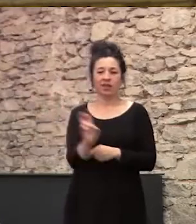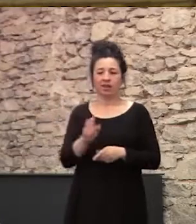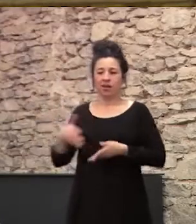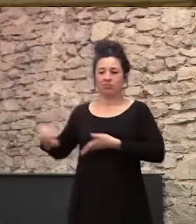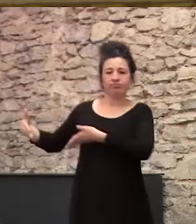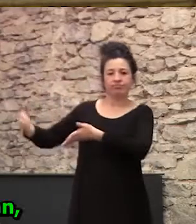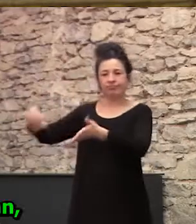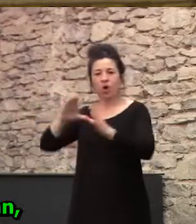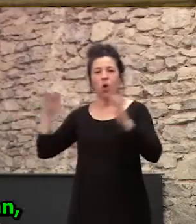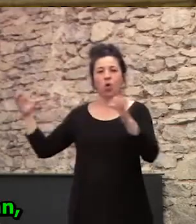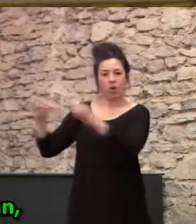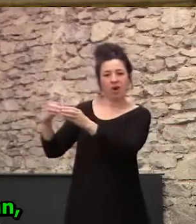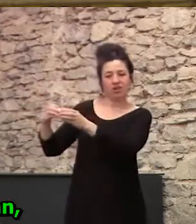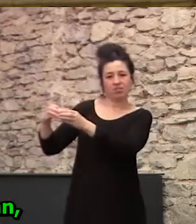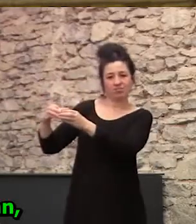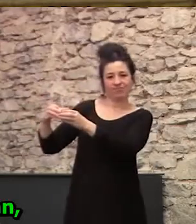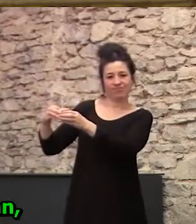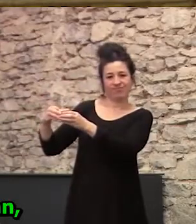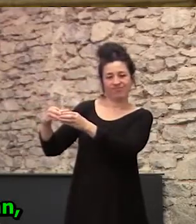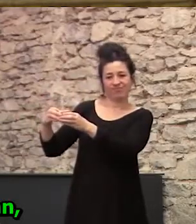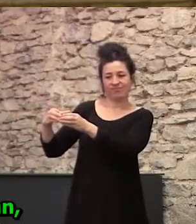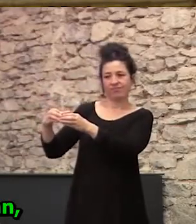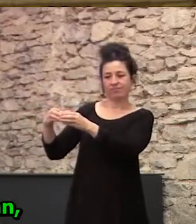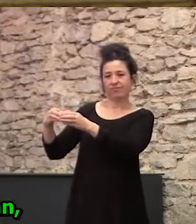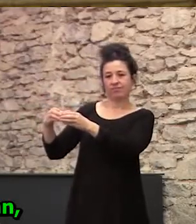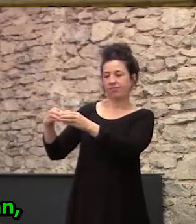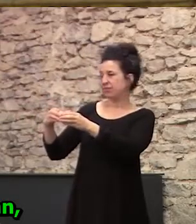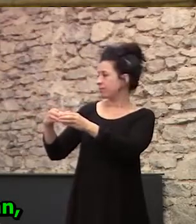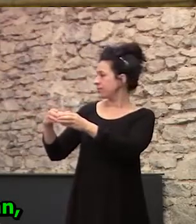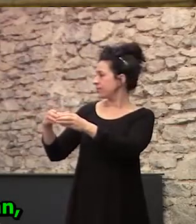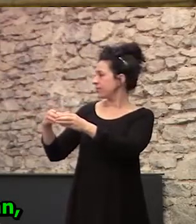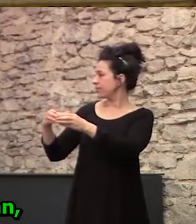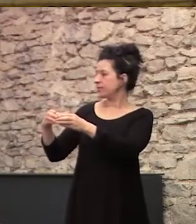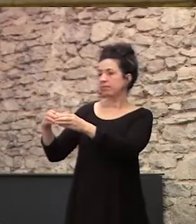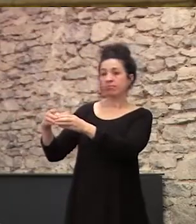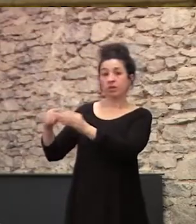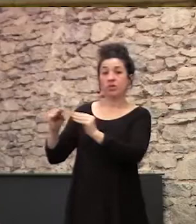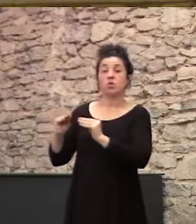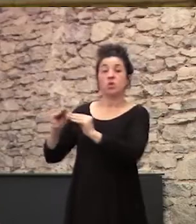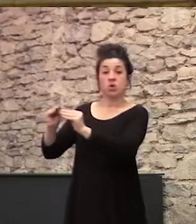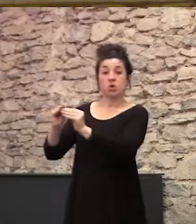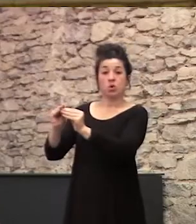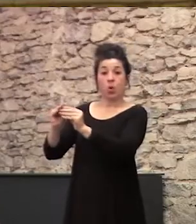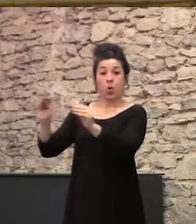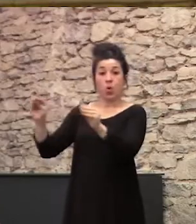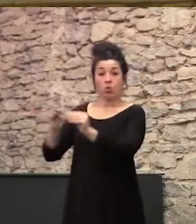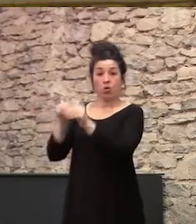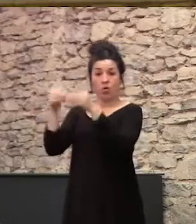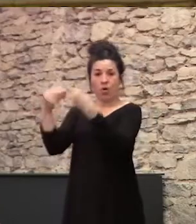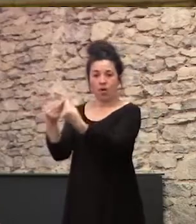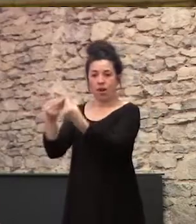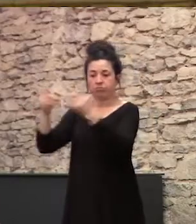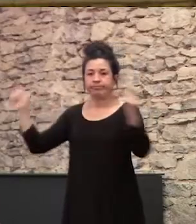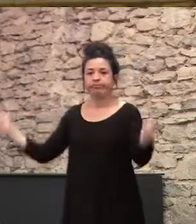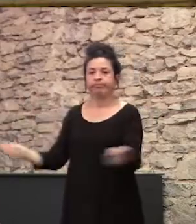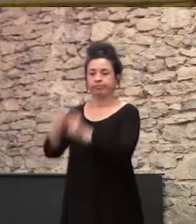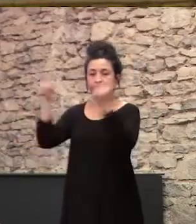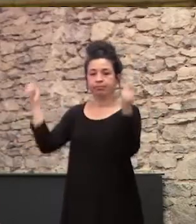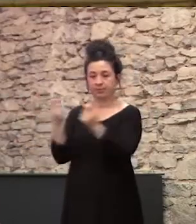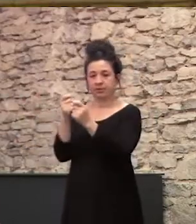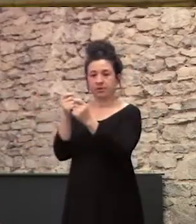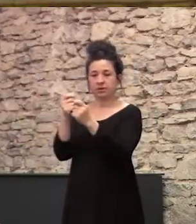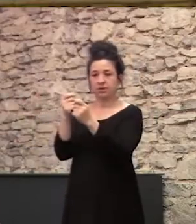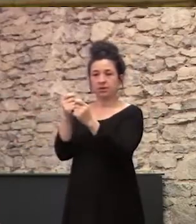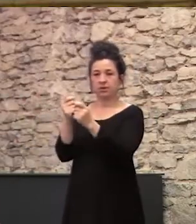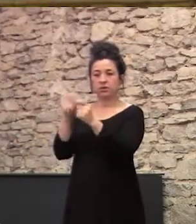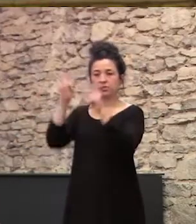zera kolektiboago batetik eta liburu aurkeztu zuenean berak elebarri bat publikatu zuen lehen urtean eta asko txokatu zion gai